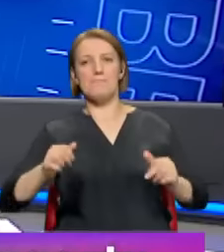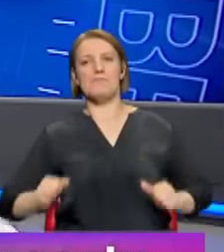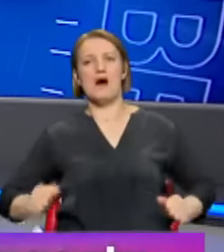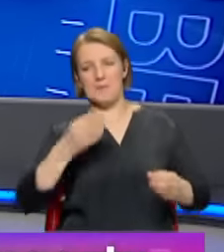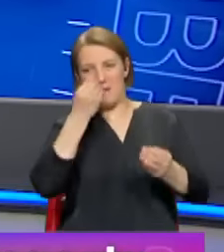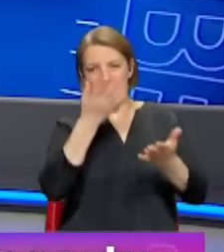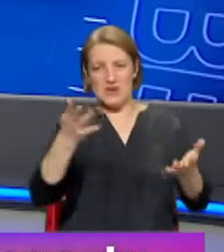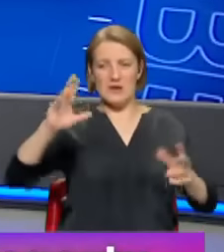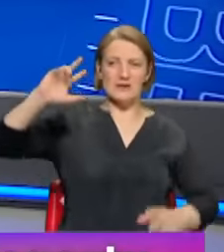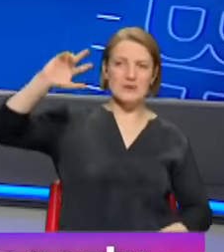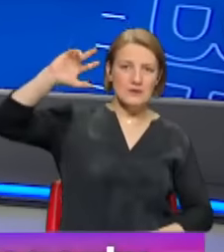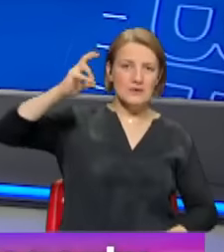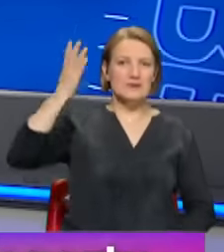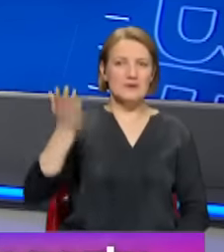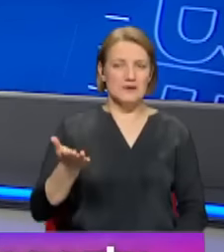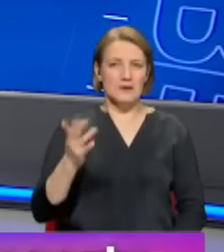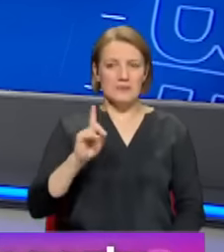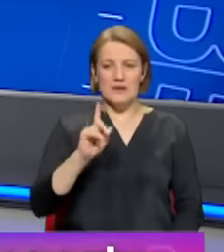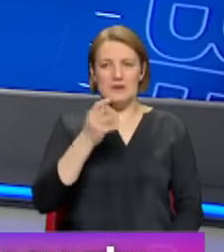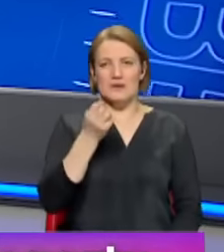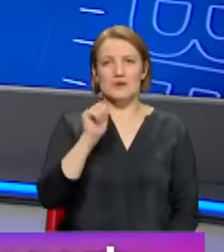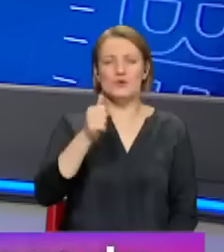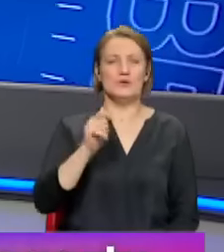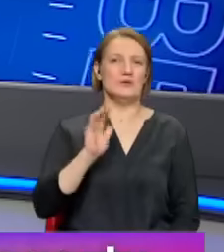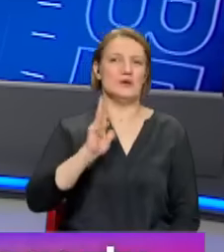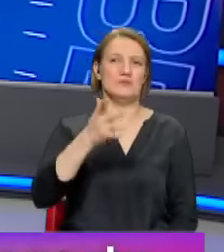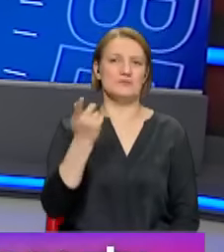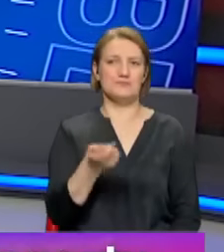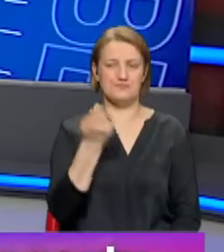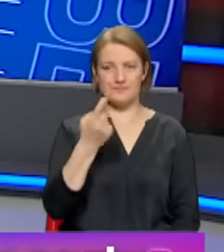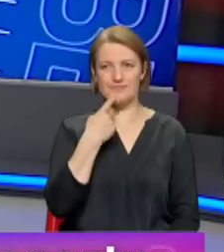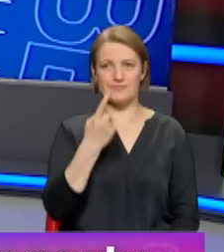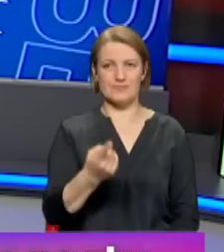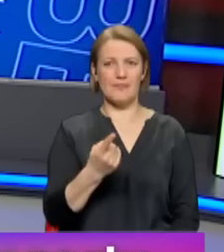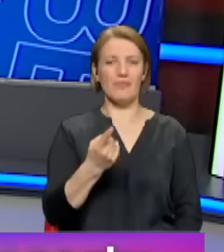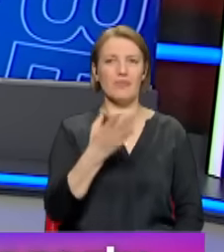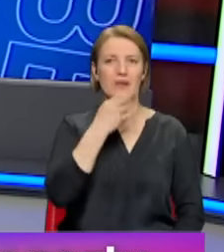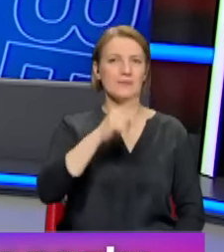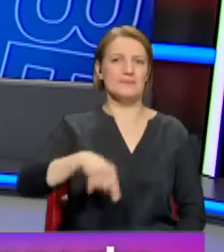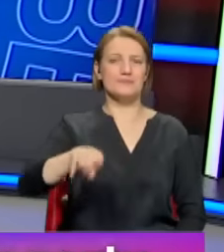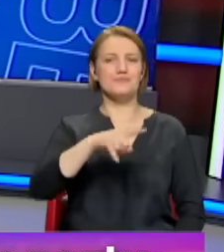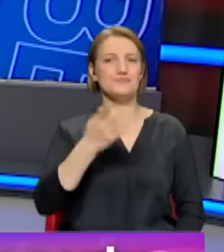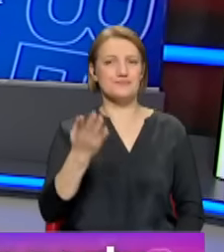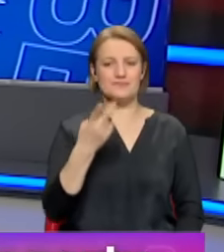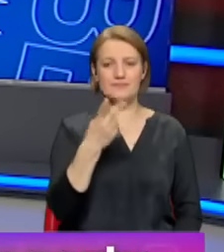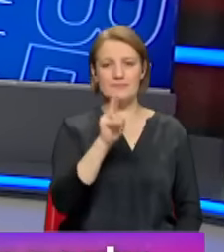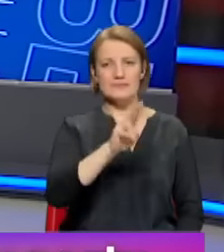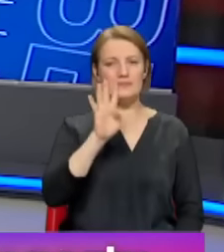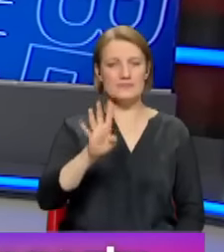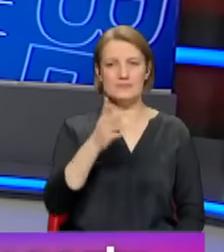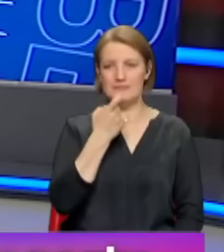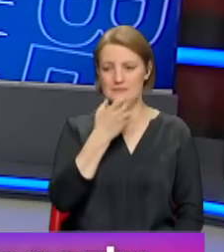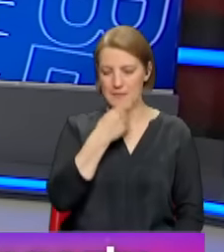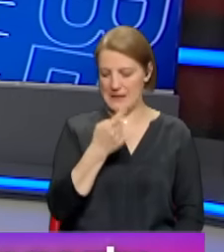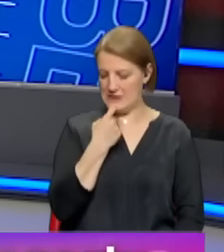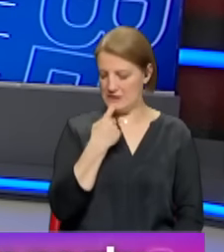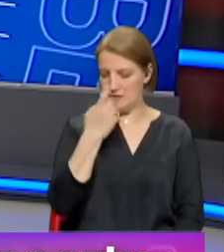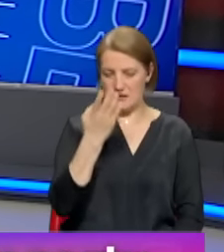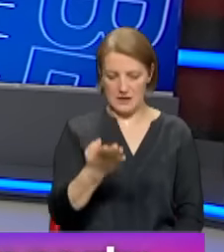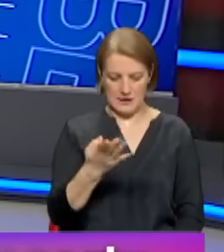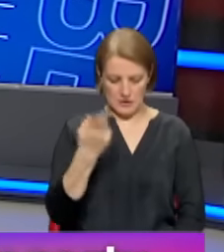köşelerinde, güneşin alnında bir gün geçirmeye çalışıyoruz deniliyor. Emekliler tarafından 2024 emekliler